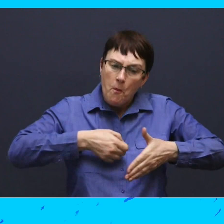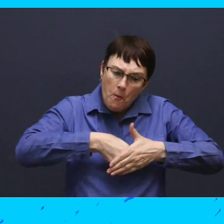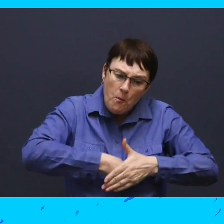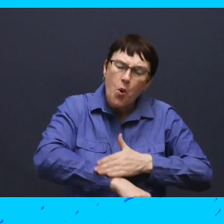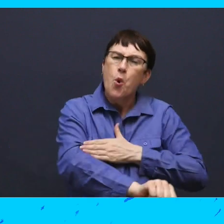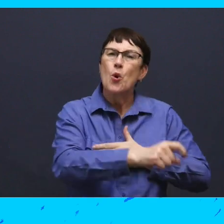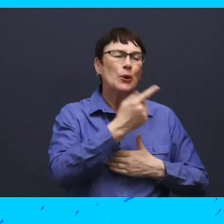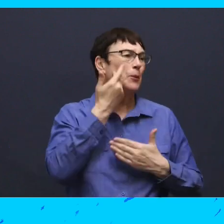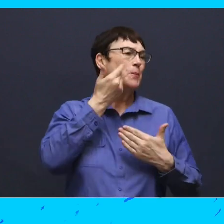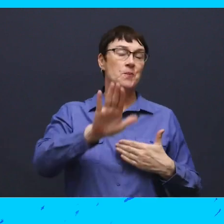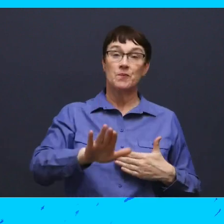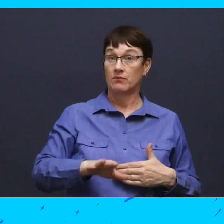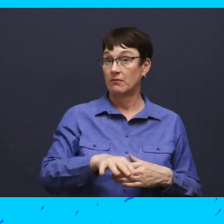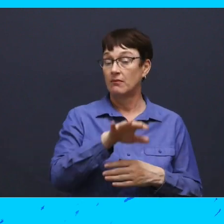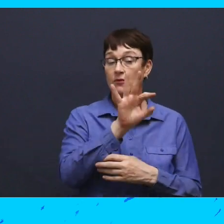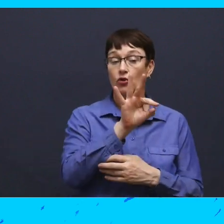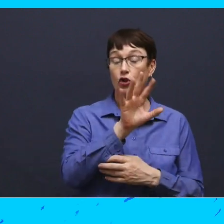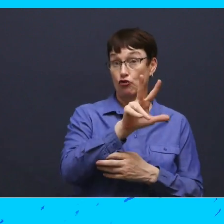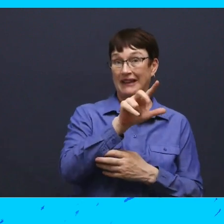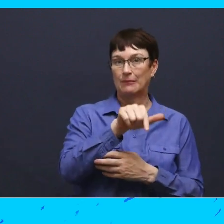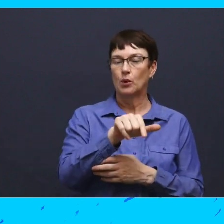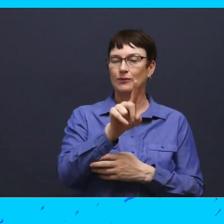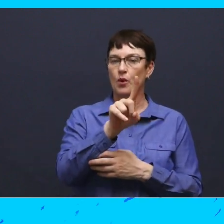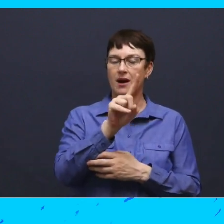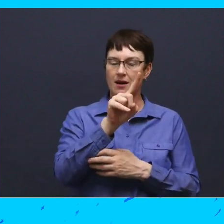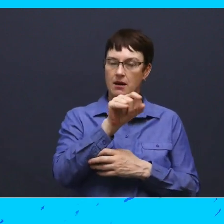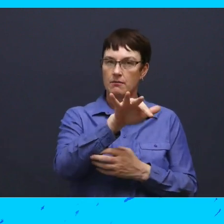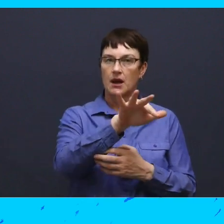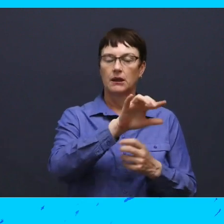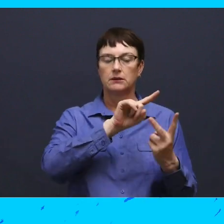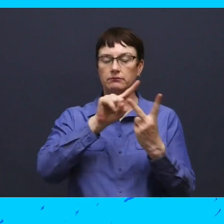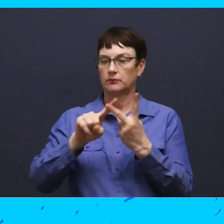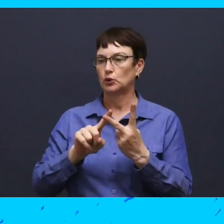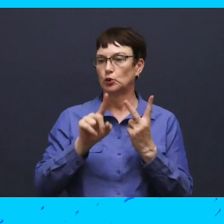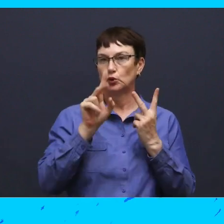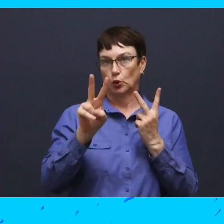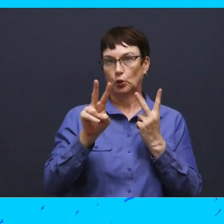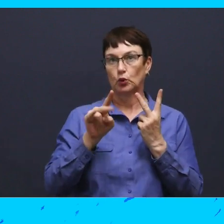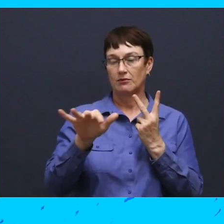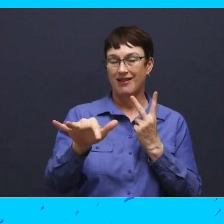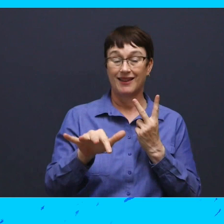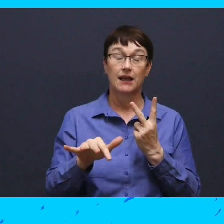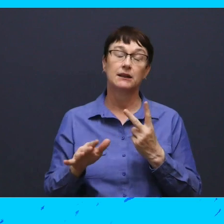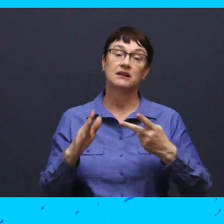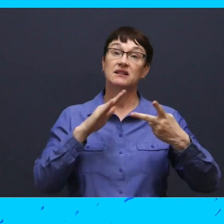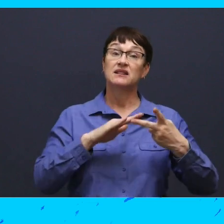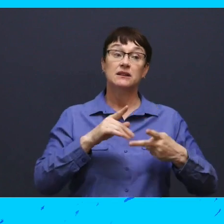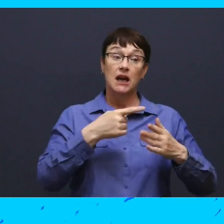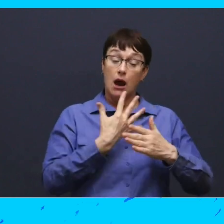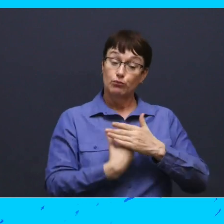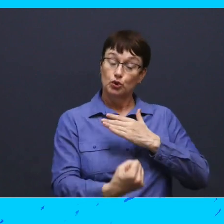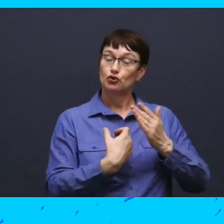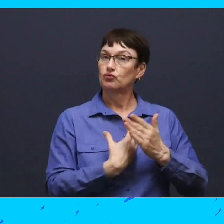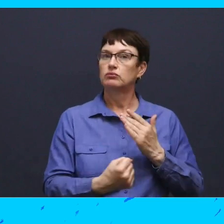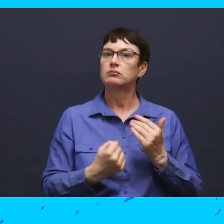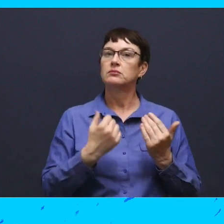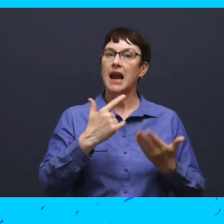61% des grossesses non désirées et nous pourrions donc avoir des